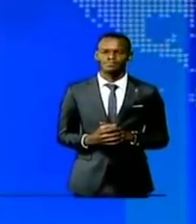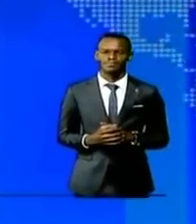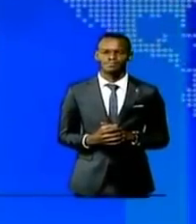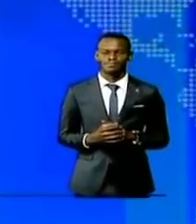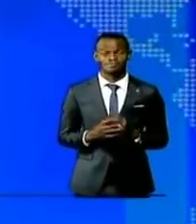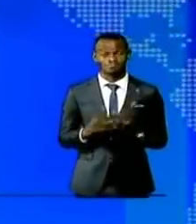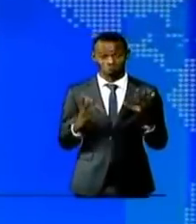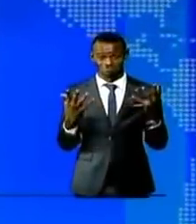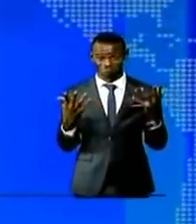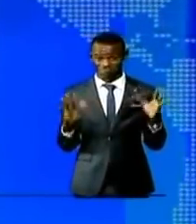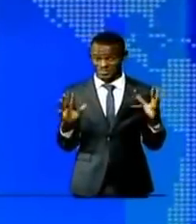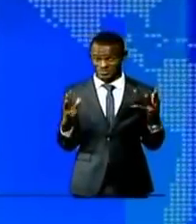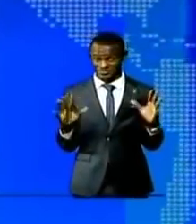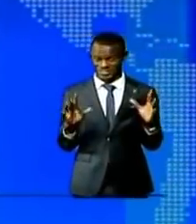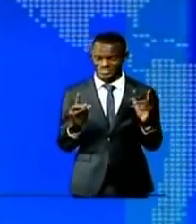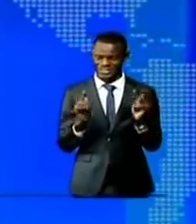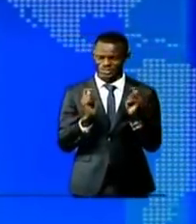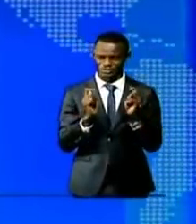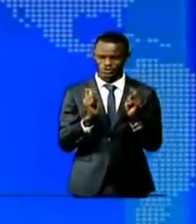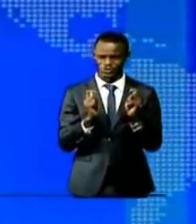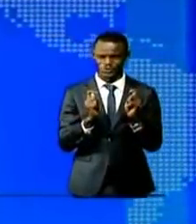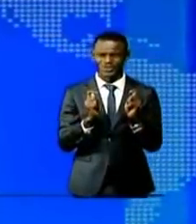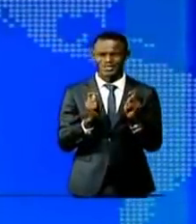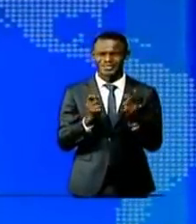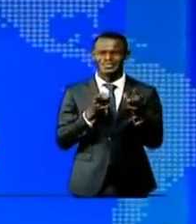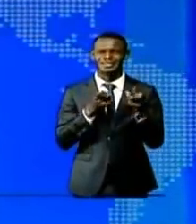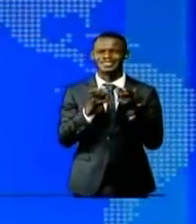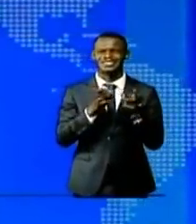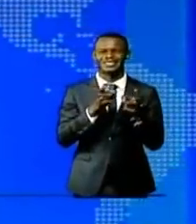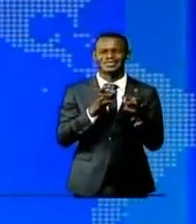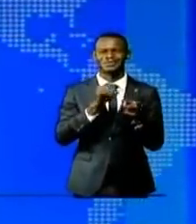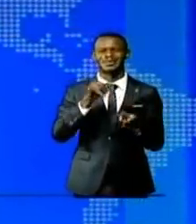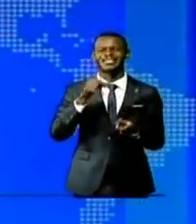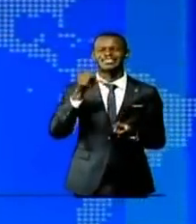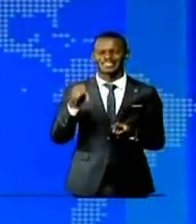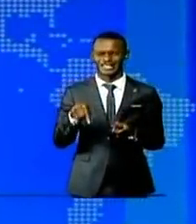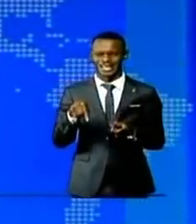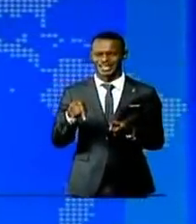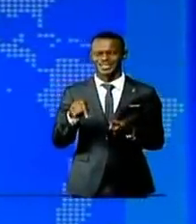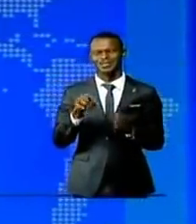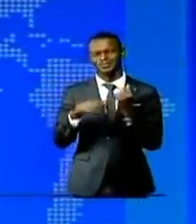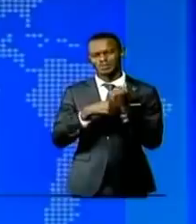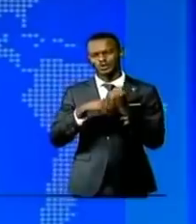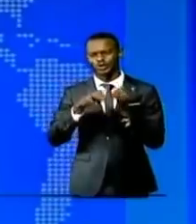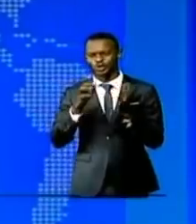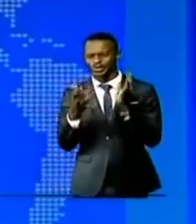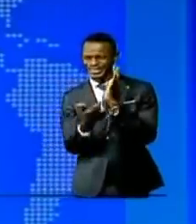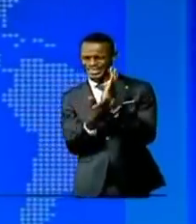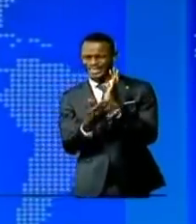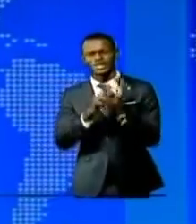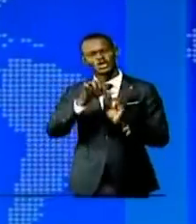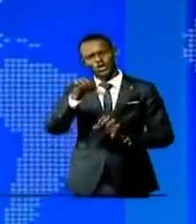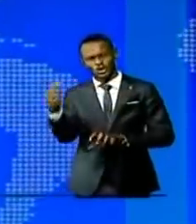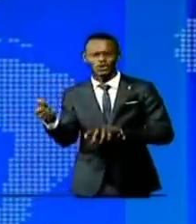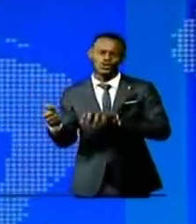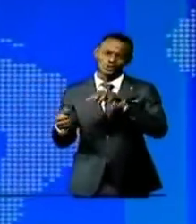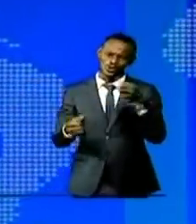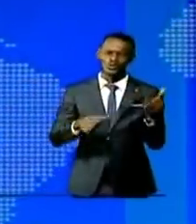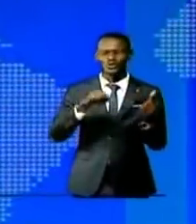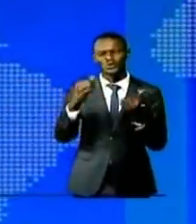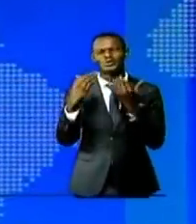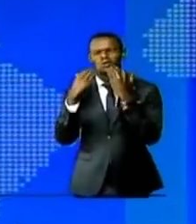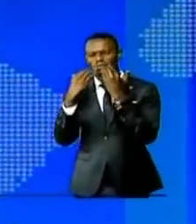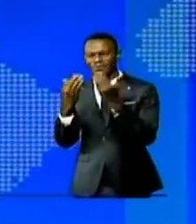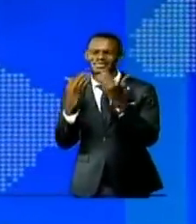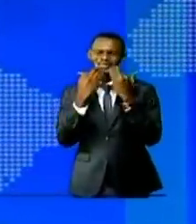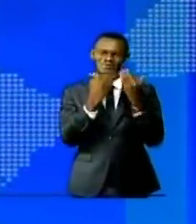cette session d'information de Jacques Kaboba Mukumina Seduga, réalisée par Discover Pongo et Nasha Kumpava. Diane